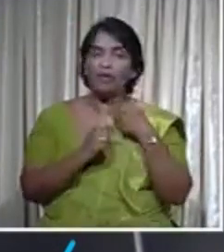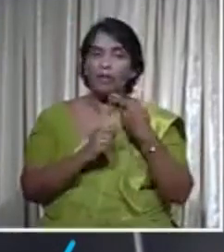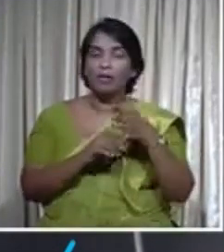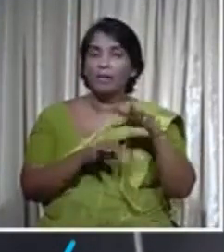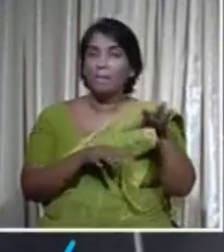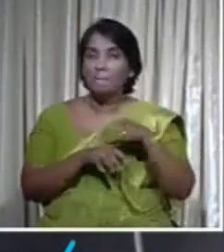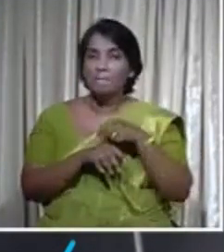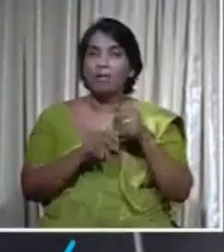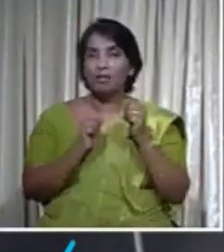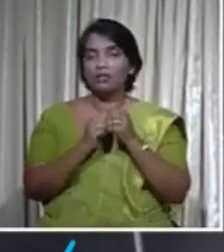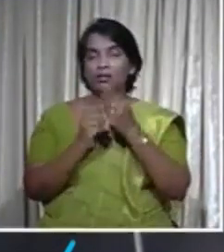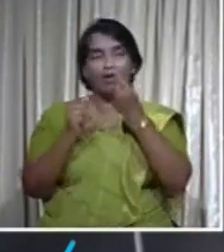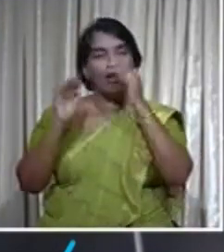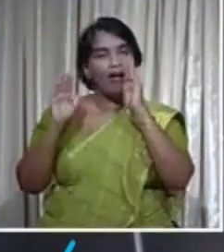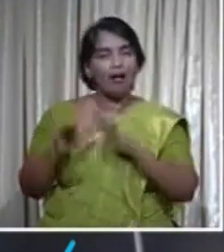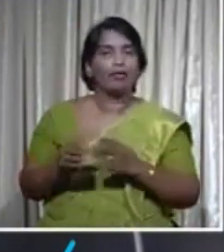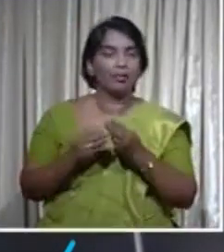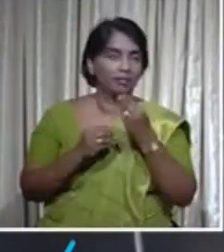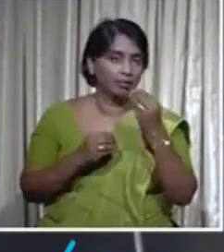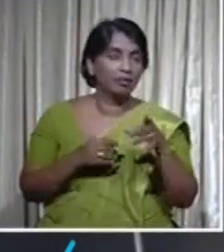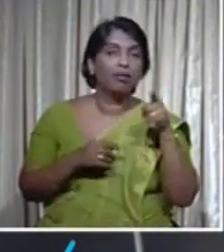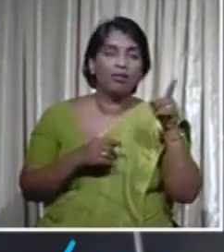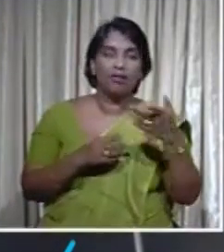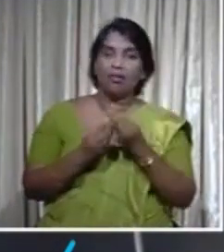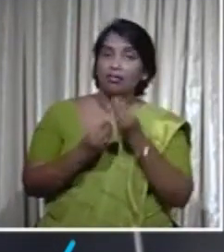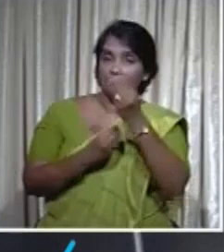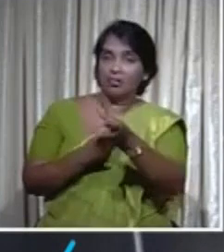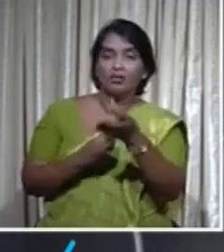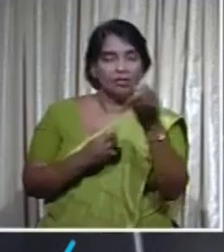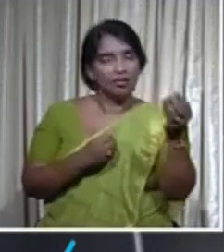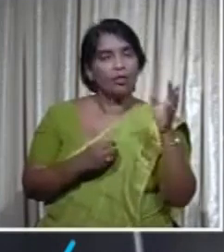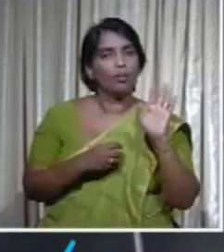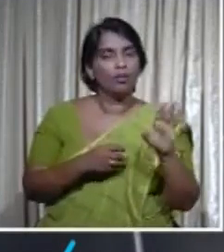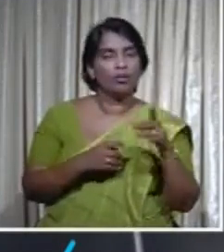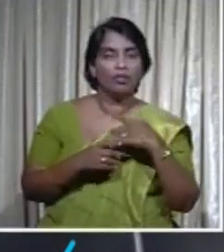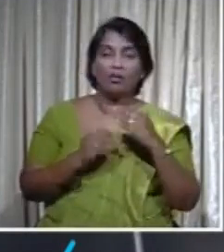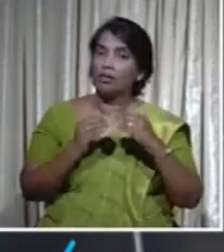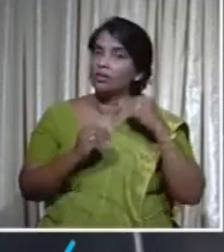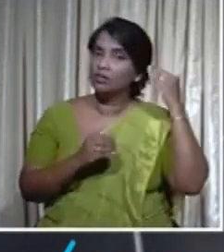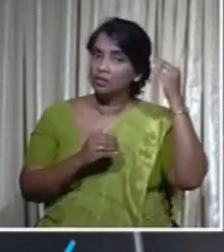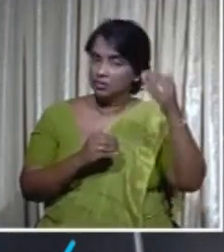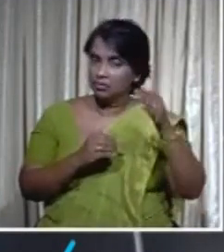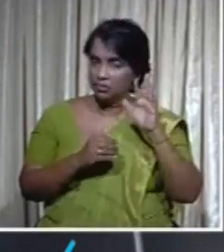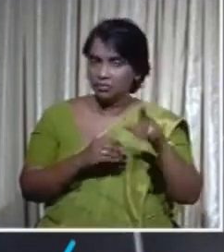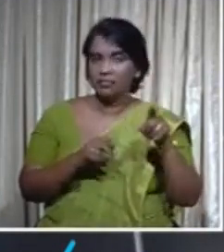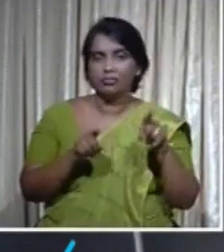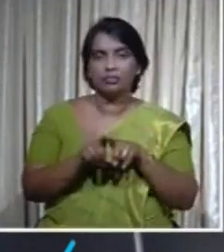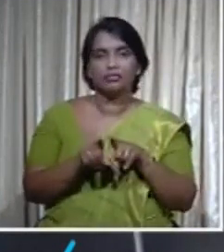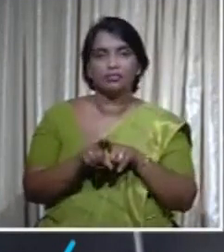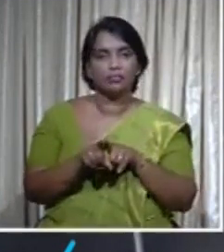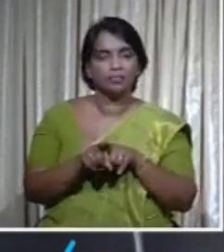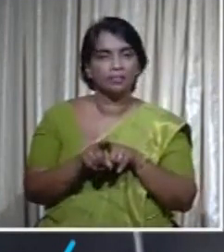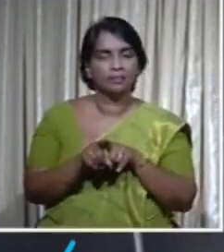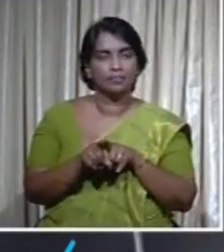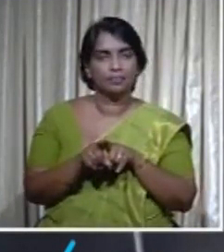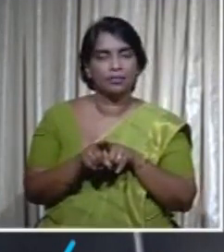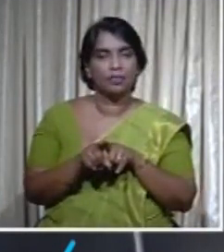அந்த வகையிலே இந்த கல்வியிலே குழந்தைகள் இனிவரும் காலங்களிலே இந்த கொரோனா என்பது முற்றாக ஒழிக்கப்பட முடியாத ஒரு